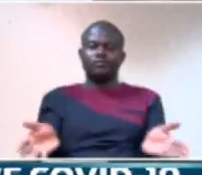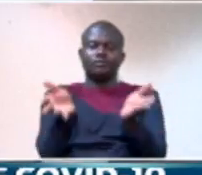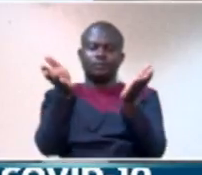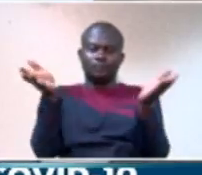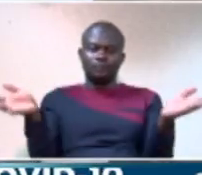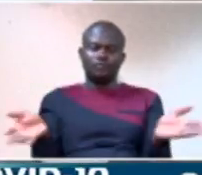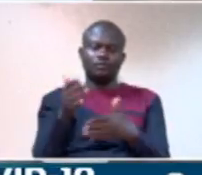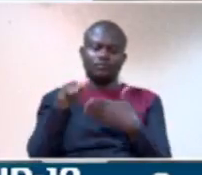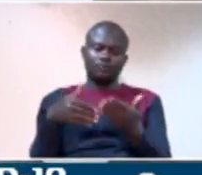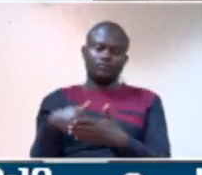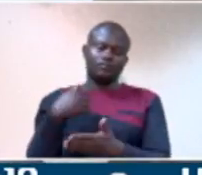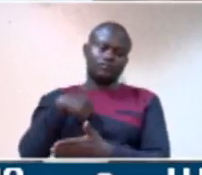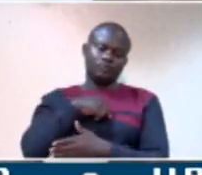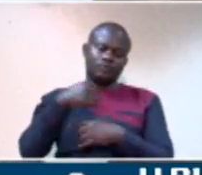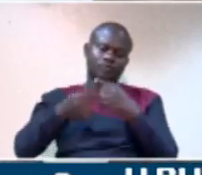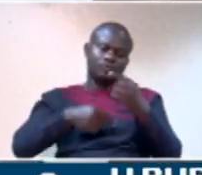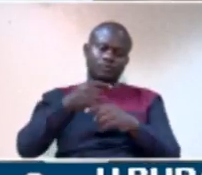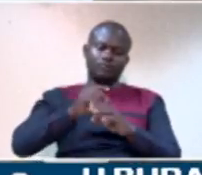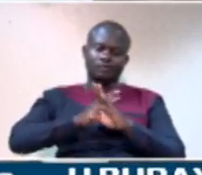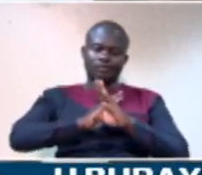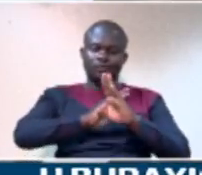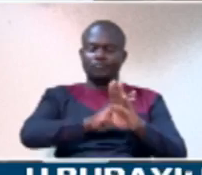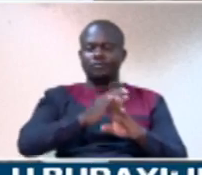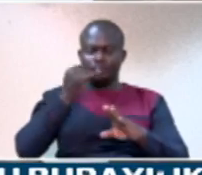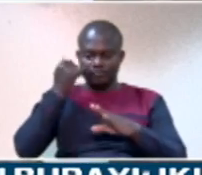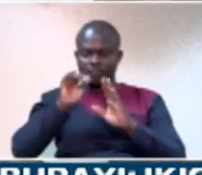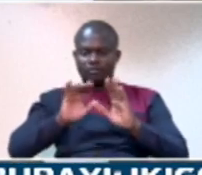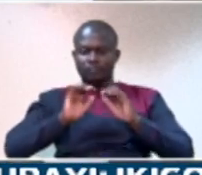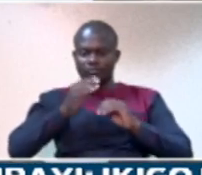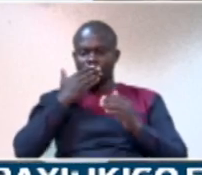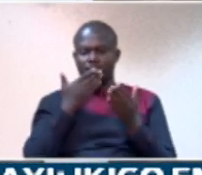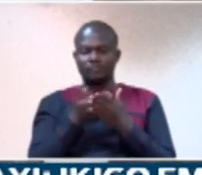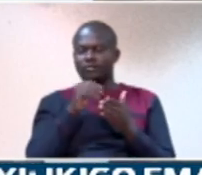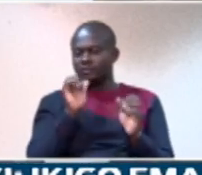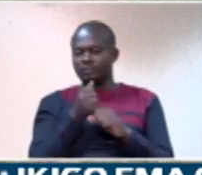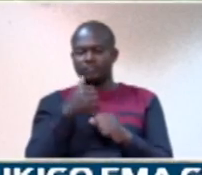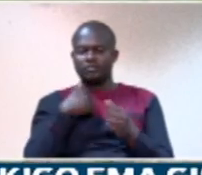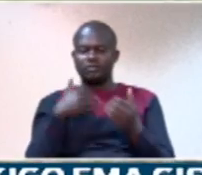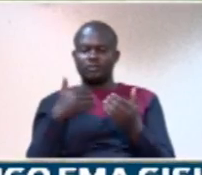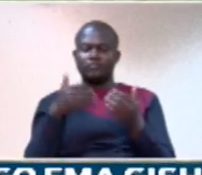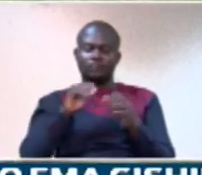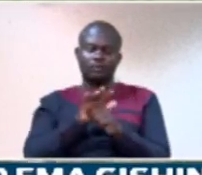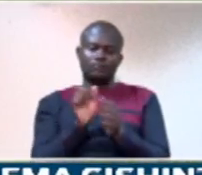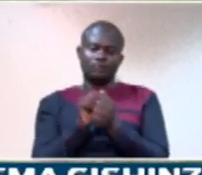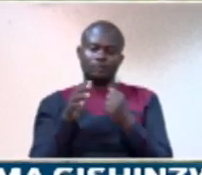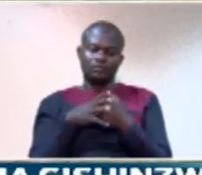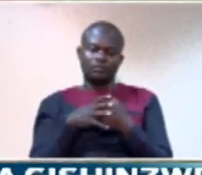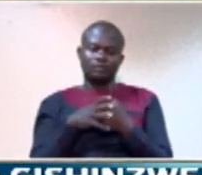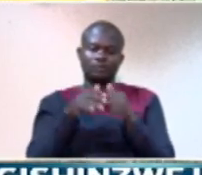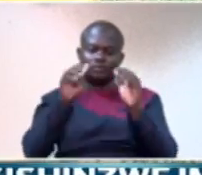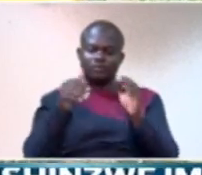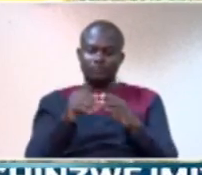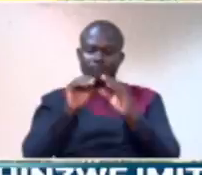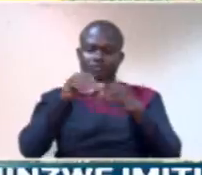yuko bakomeza ubwirinzi, ubundi birinze neza ntaho bahurira na COVID. Abahinzi bashishikarizwa